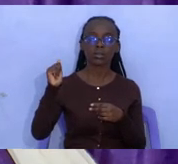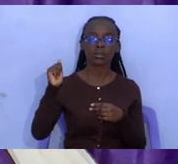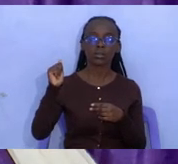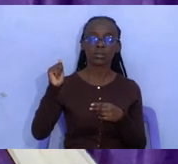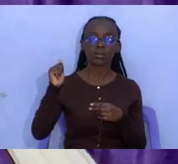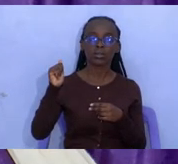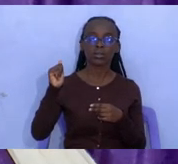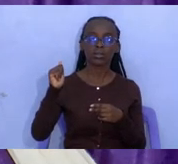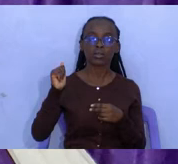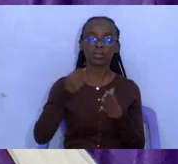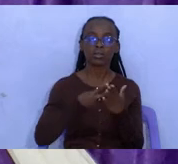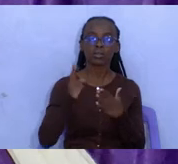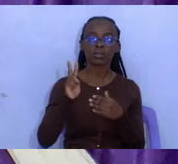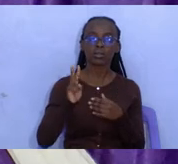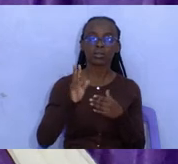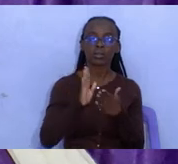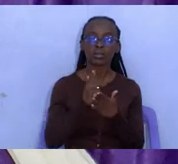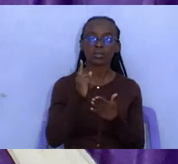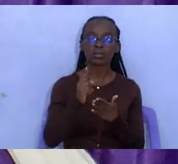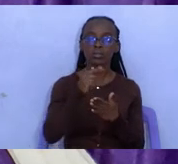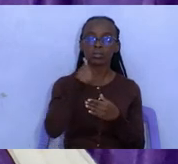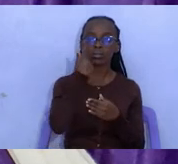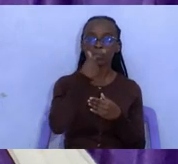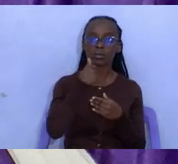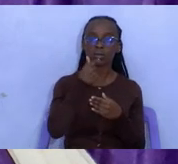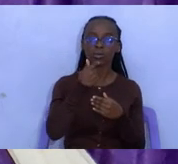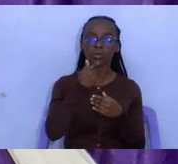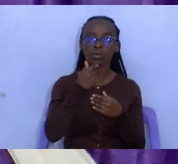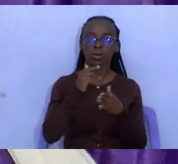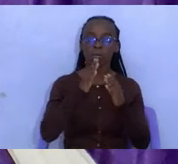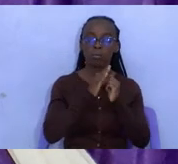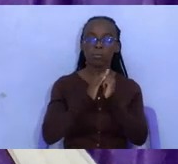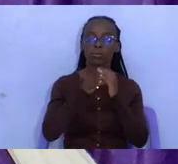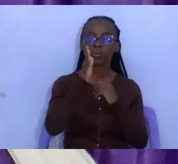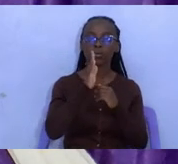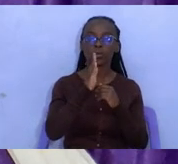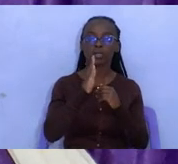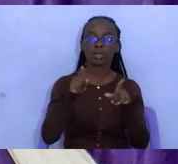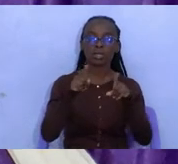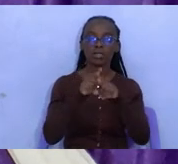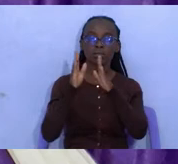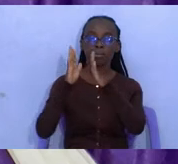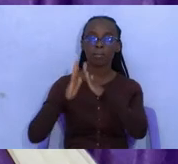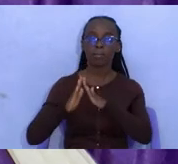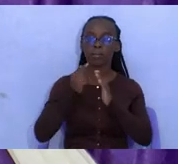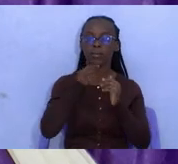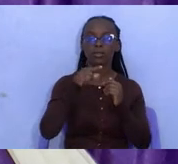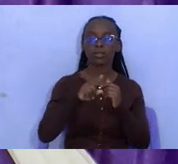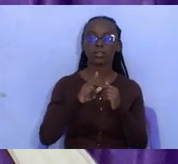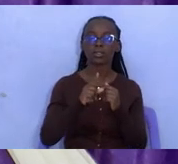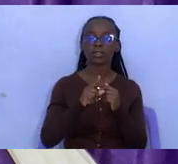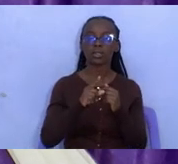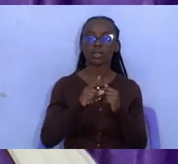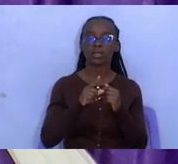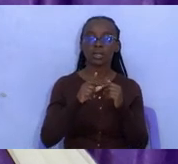kilichoitwa Kiitalia. Verse 2, mtu mtaua mchaji wa Mungu, yeye na nyumba yake yote, naye